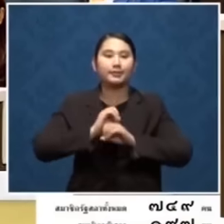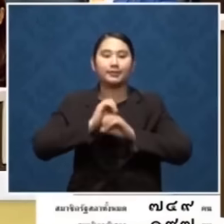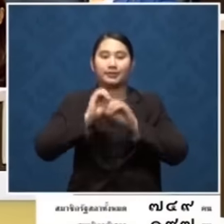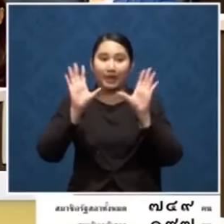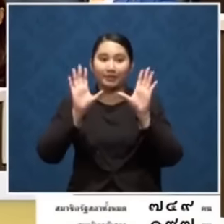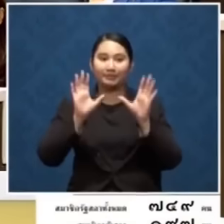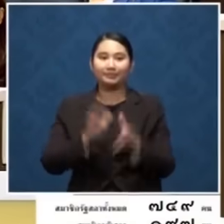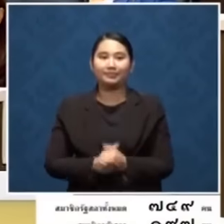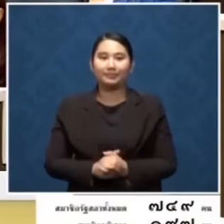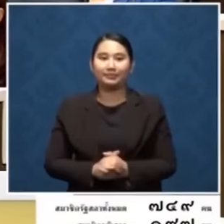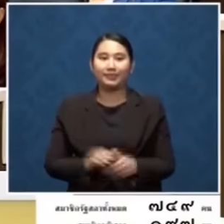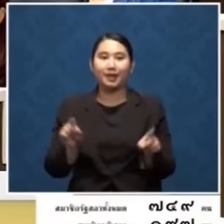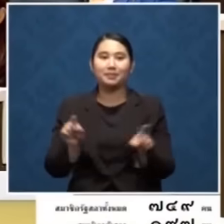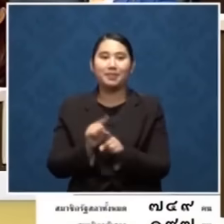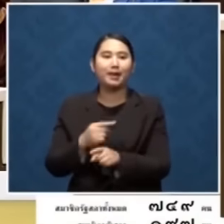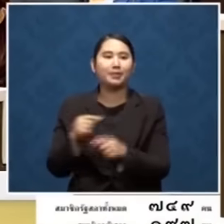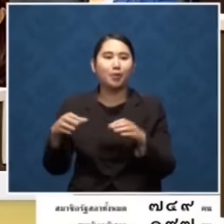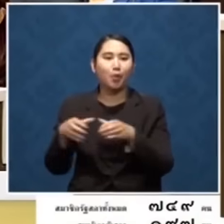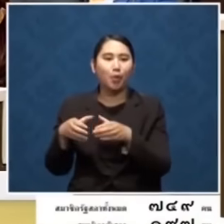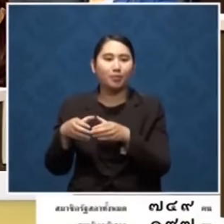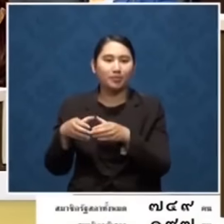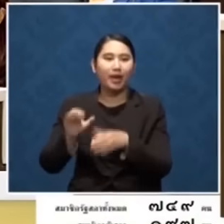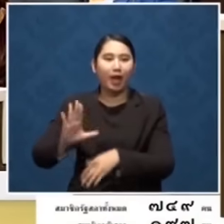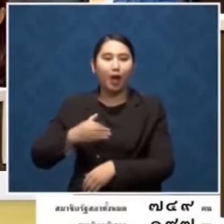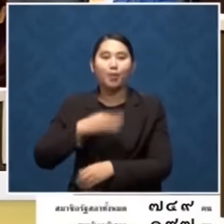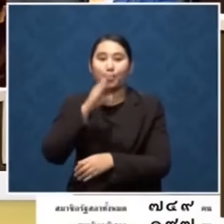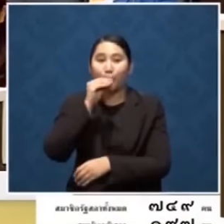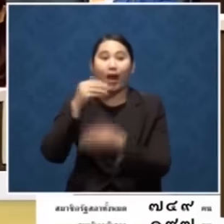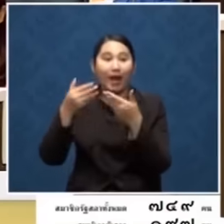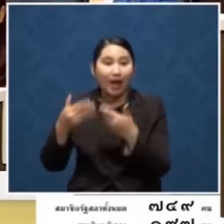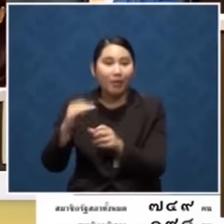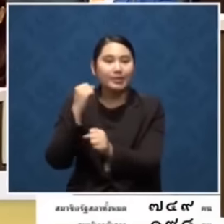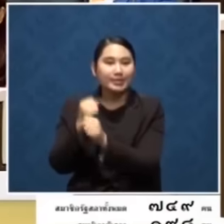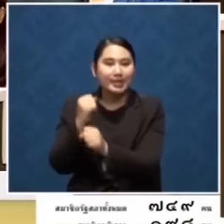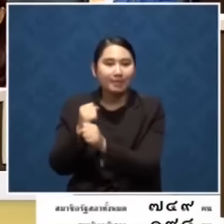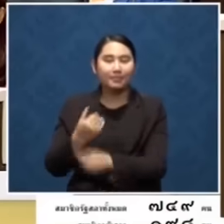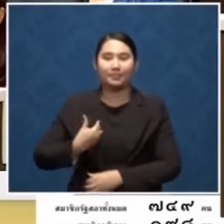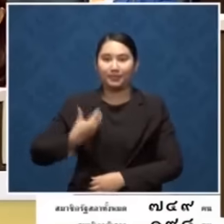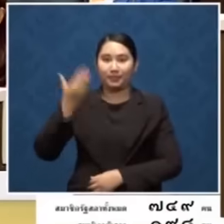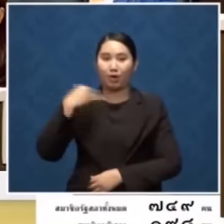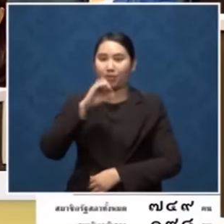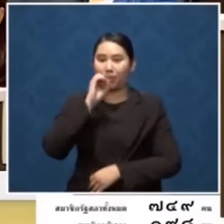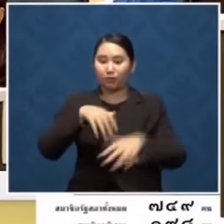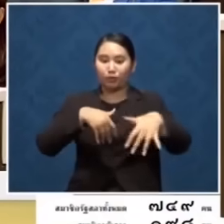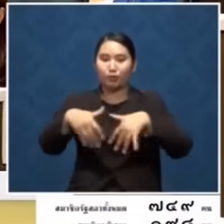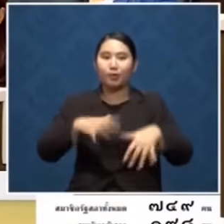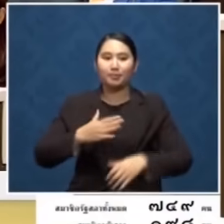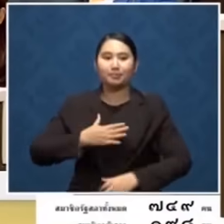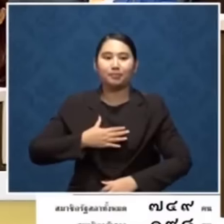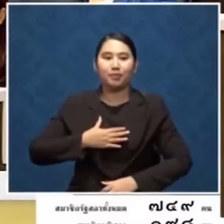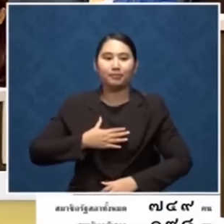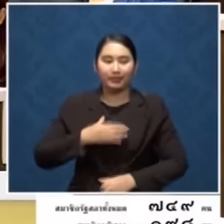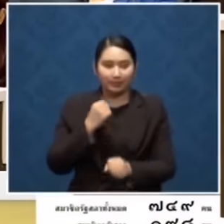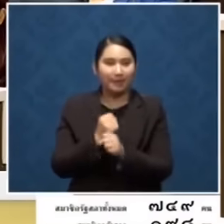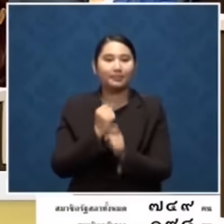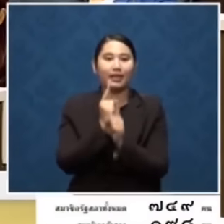ติมันไปใกล้แล้วฮะ350 360 ลุ้นนะ โอ้โหบางสวบางท่านอาจจะรู้สึกว่าถ้ามีโหวตหน้าเดี๋ยวเราลองเทใจให้เดี๋ยวคุณพิธาก็จะ